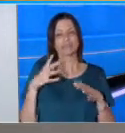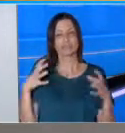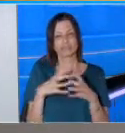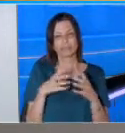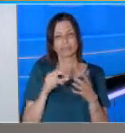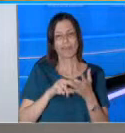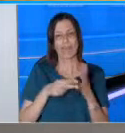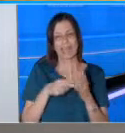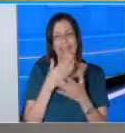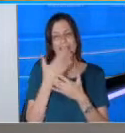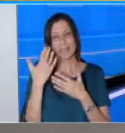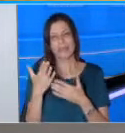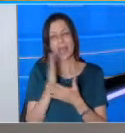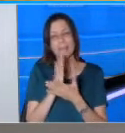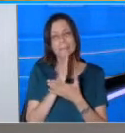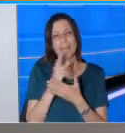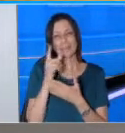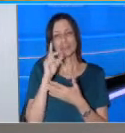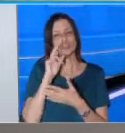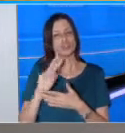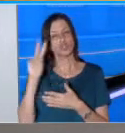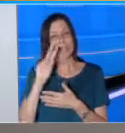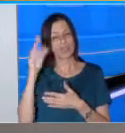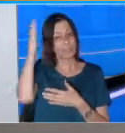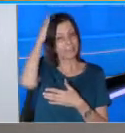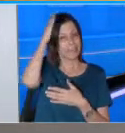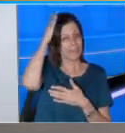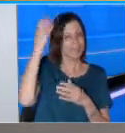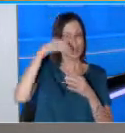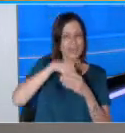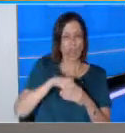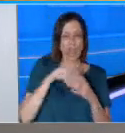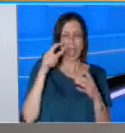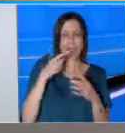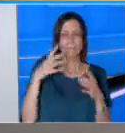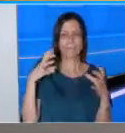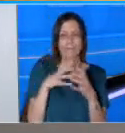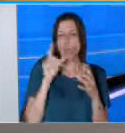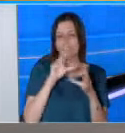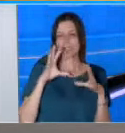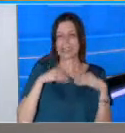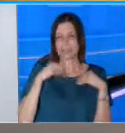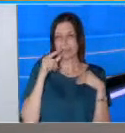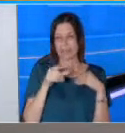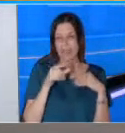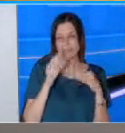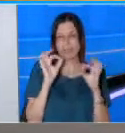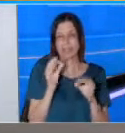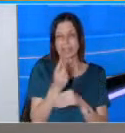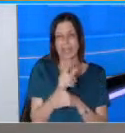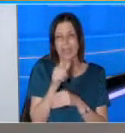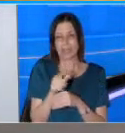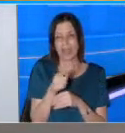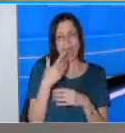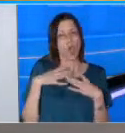שקד לבנט, ובכלל בתוך המפלגה לא מסכימים איתה, ונאמר שממש ברגעים אלו גם מוצאים על